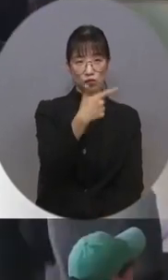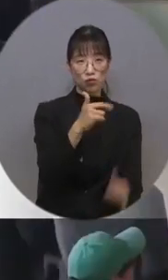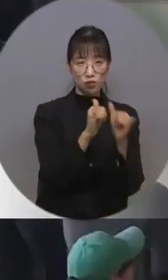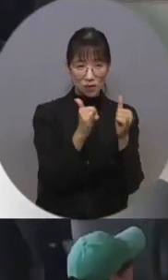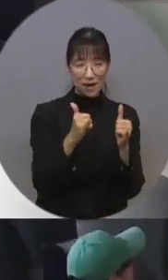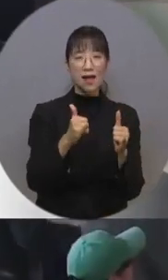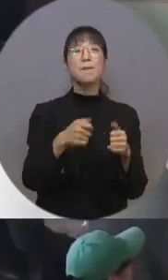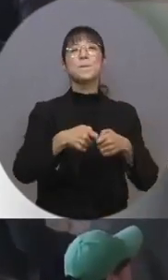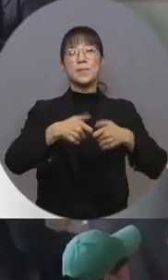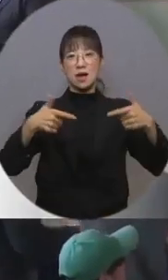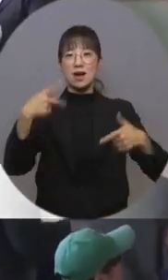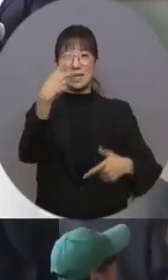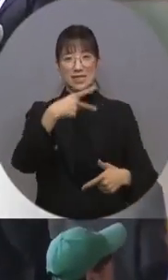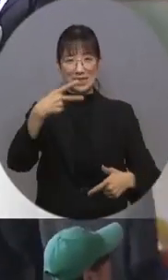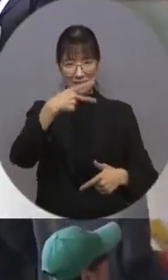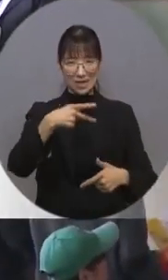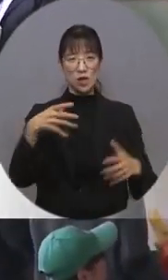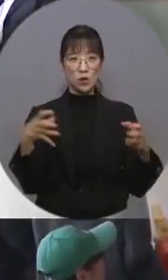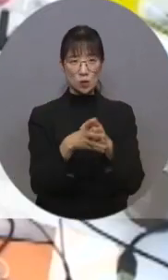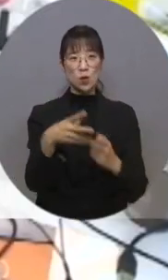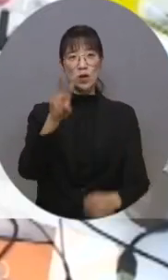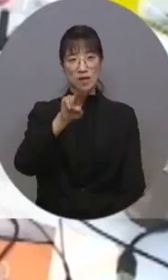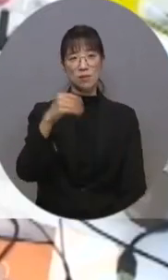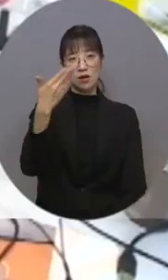27,546명에서 2,000명 늘어 총